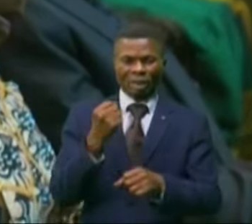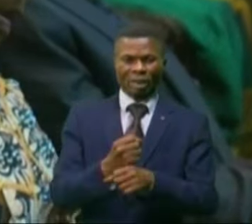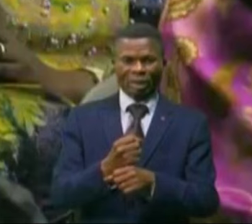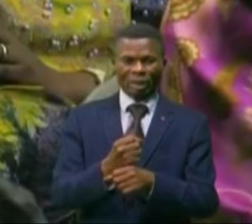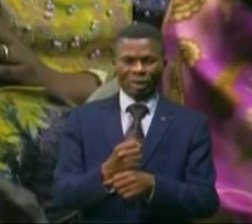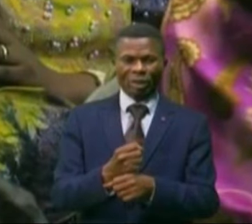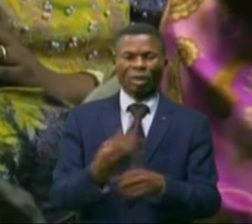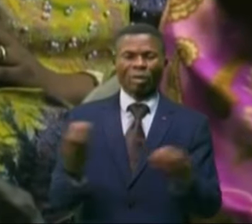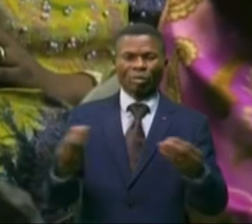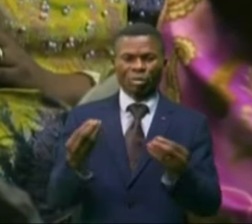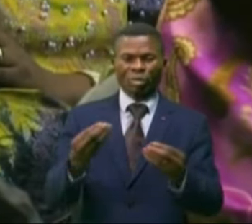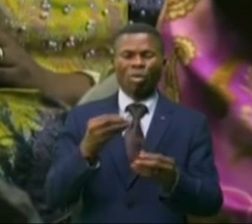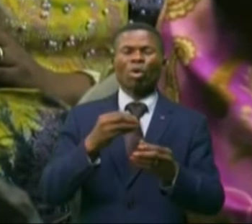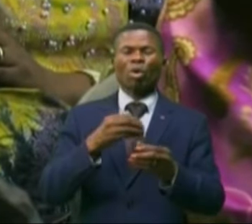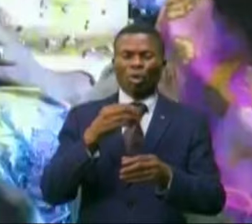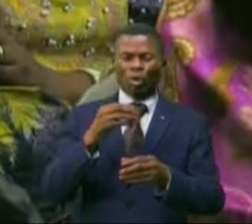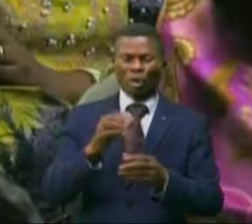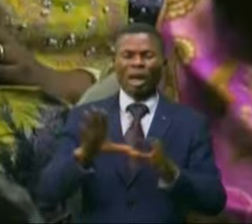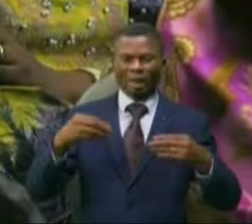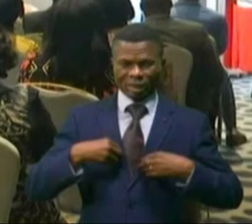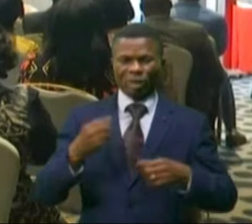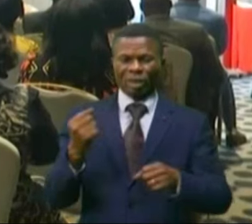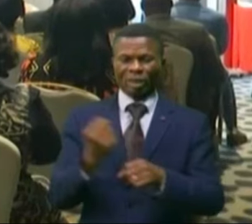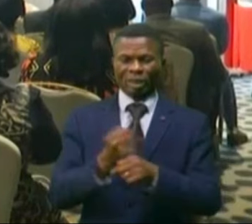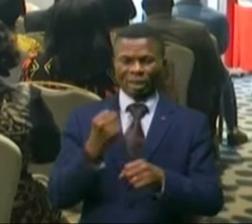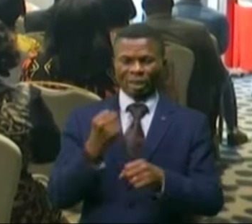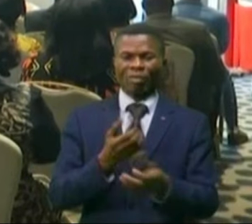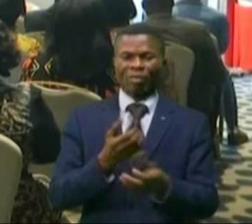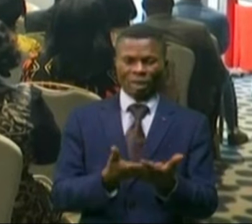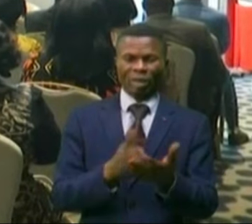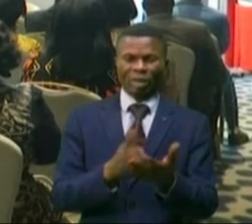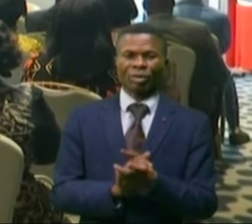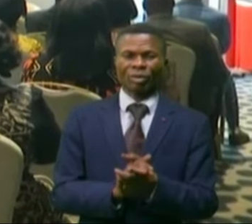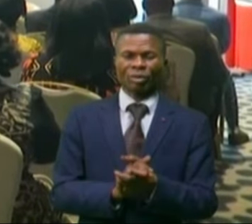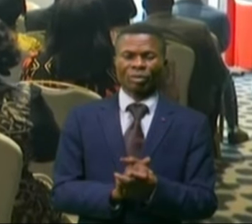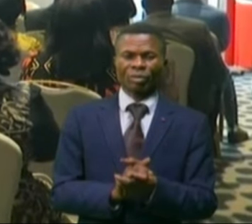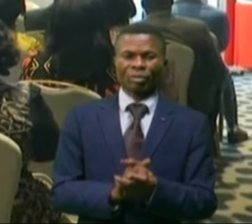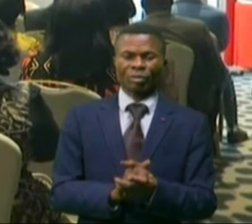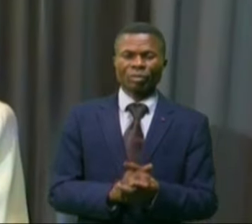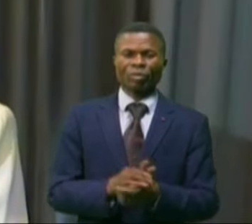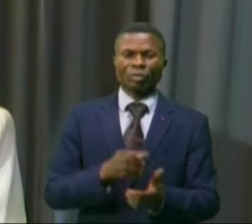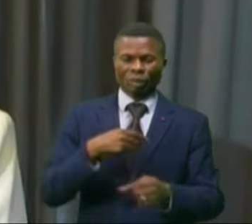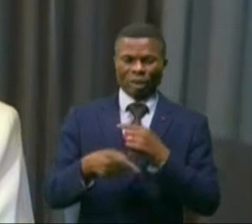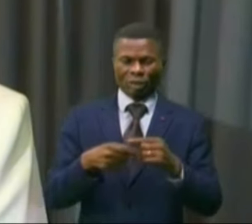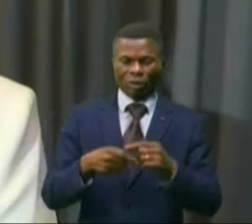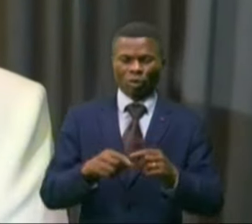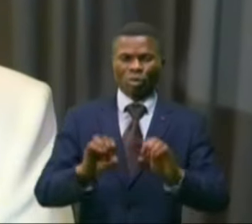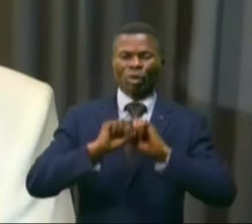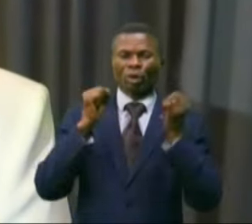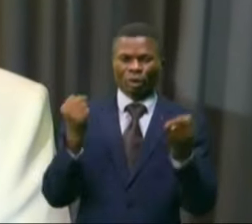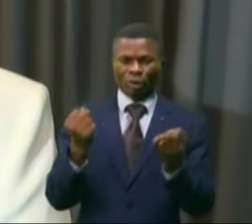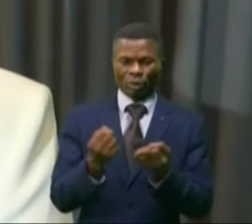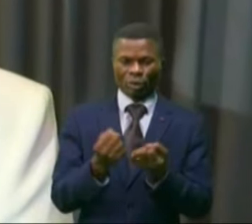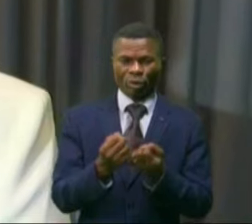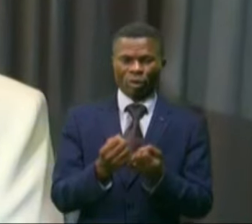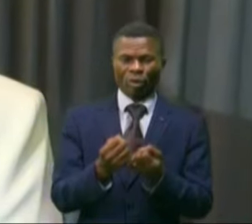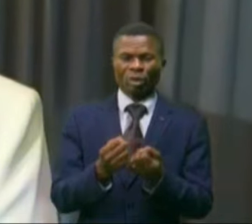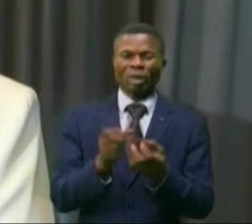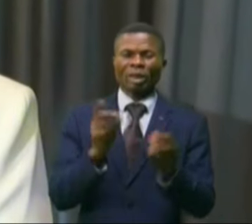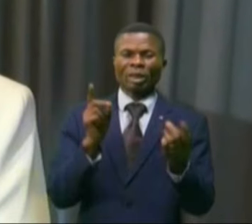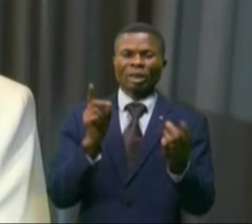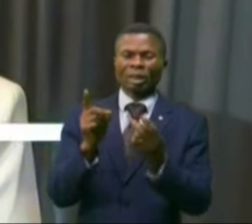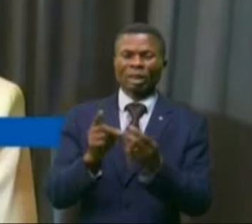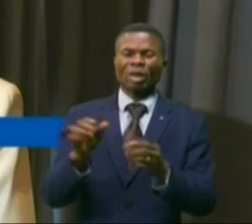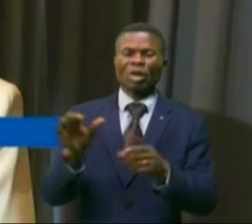afin qu'elles entrent de plein pied dans le métier. Nous comptons effectivement impacter le social avec des mentoring, avec des